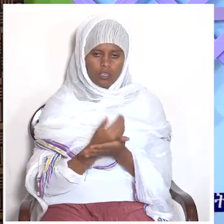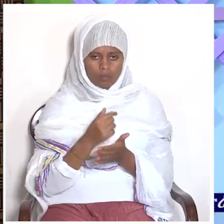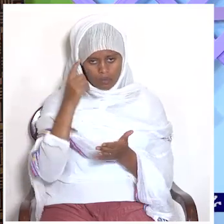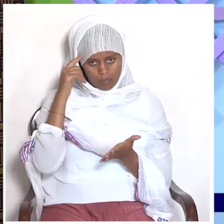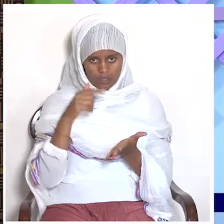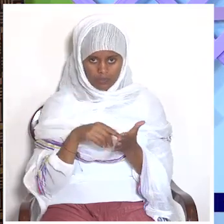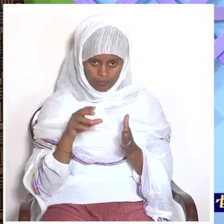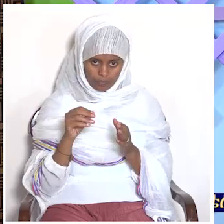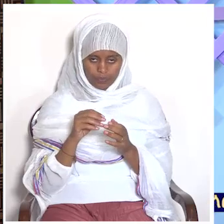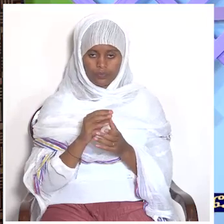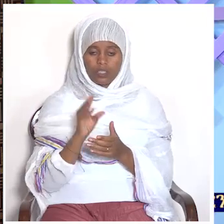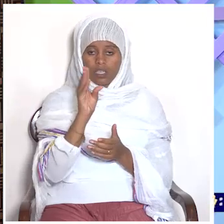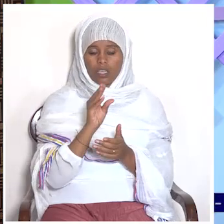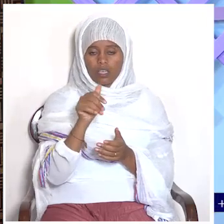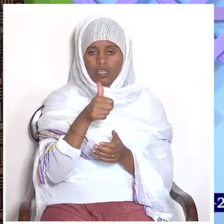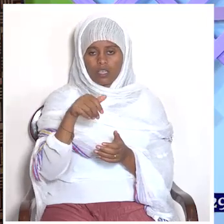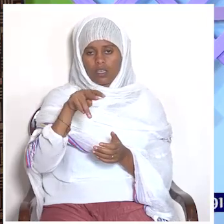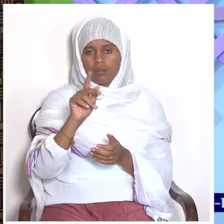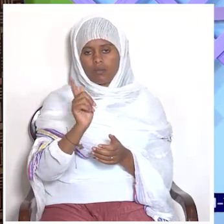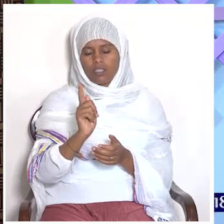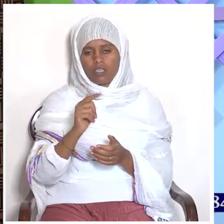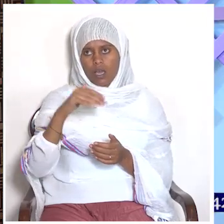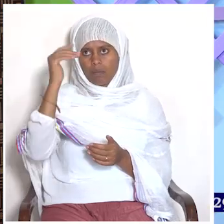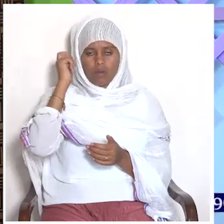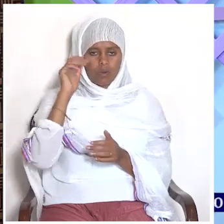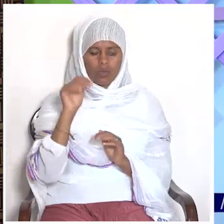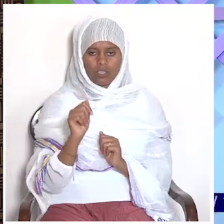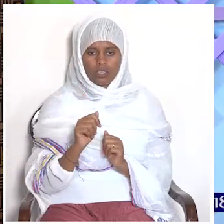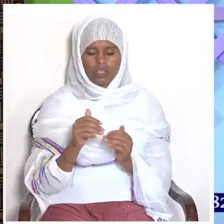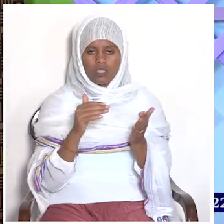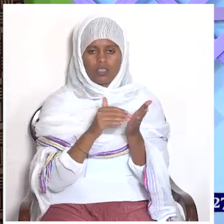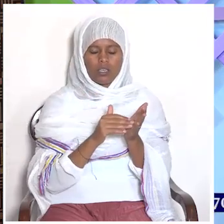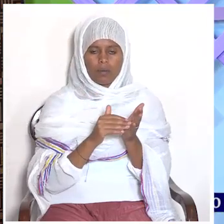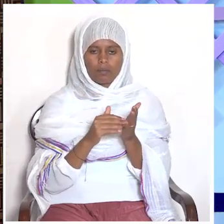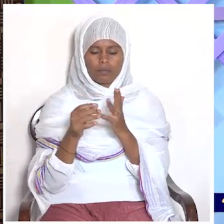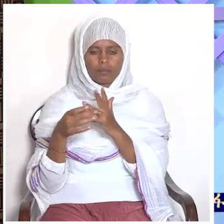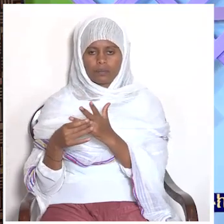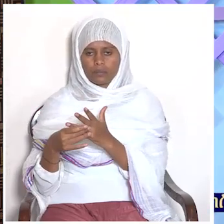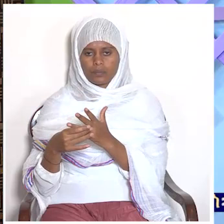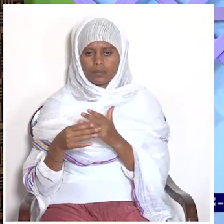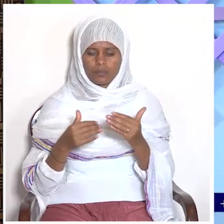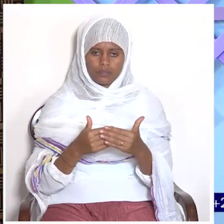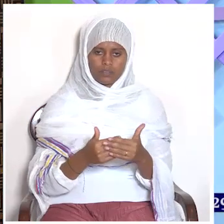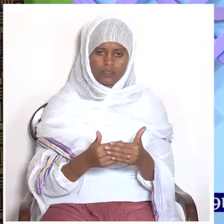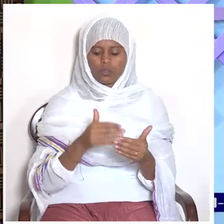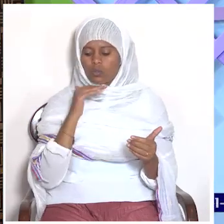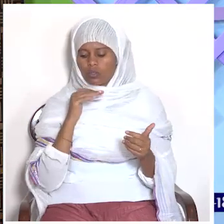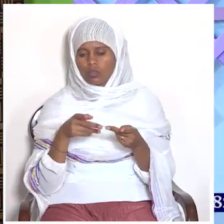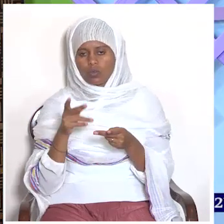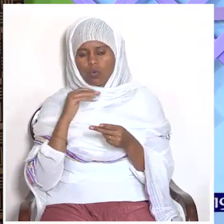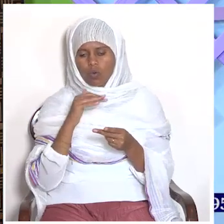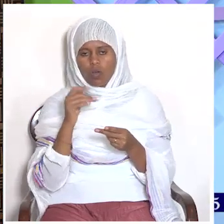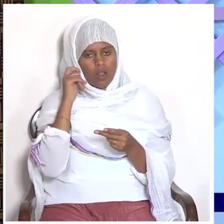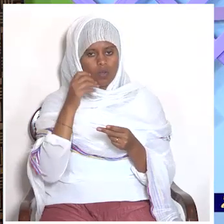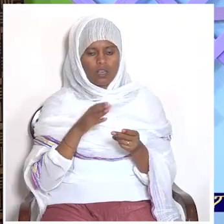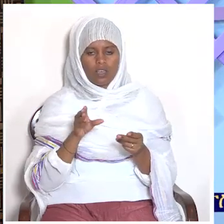ዝተመነኽዎ ረኺበ ማለት እዩ። ሄኤመን ድማ ክንሰብ ኮይና ናብ ተመርዕያ ትፀንስ